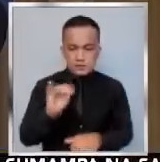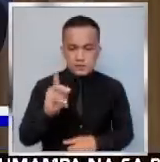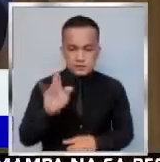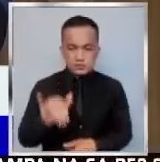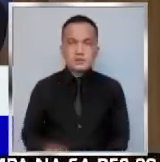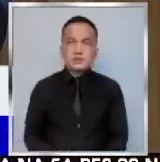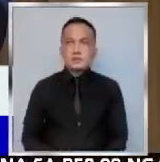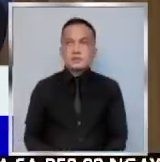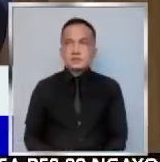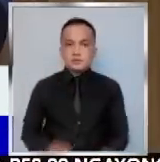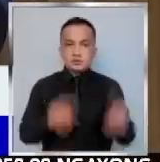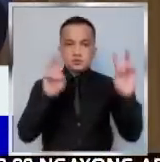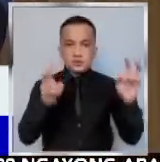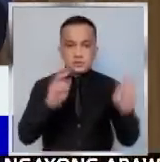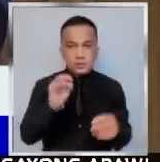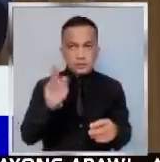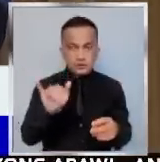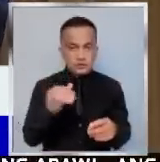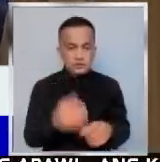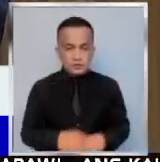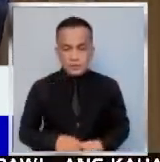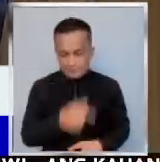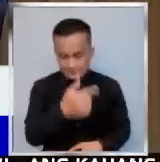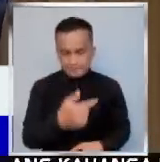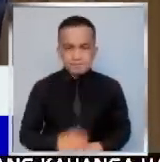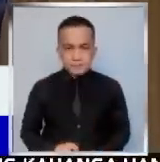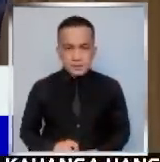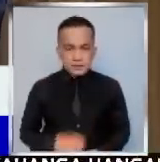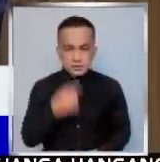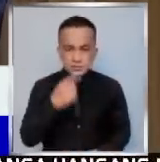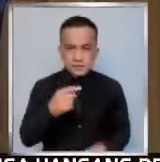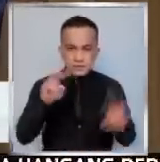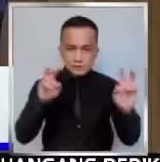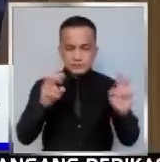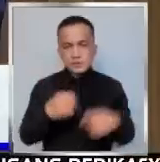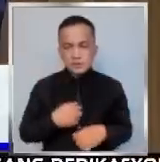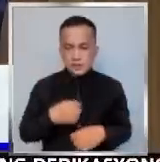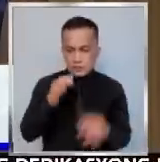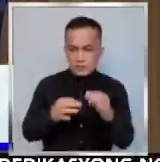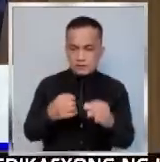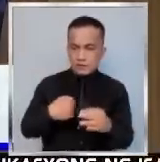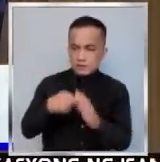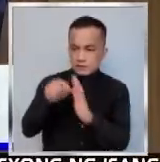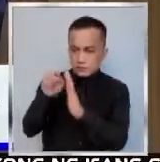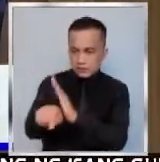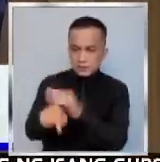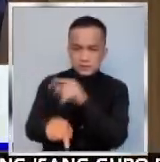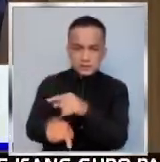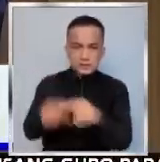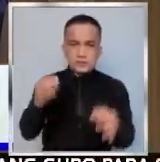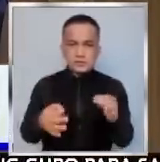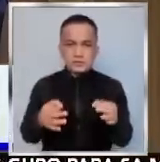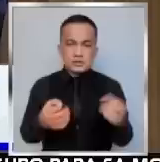Ms. Lorraine Badoy Partosa, "So if I kill this judge, and I do so